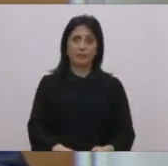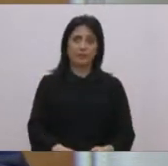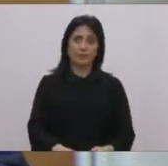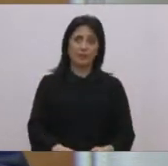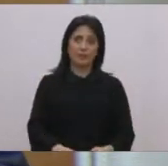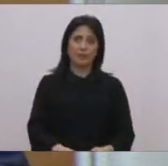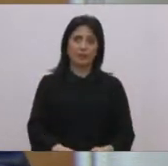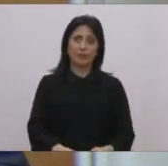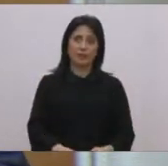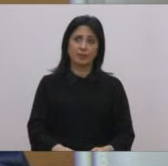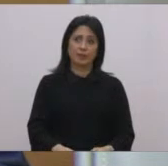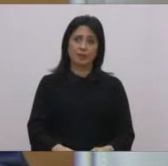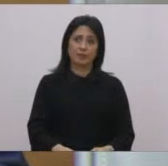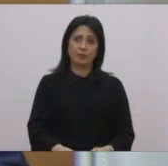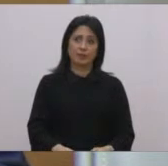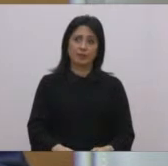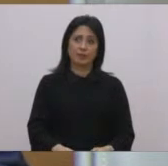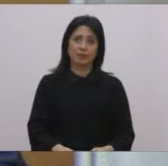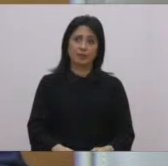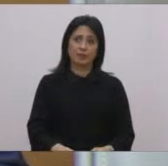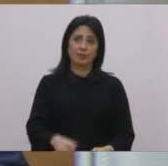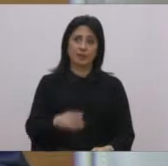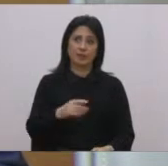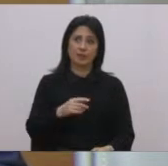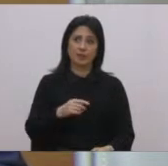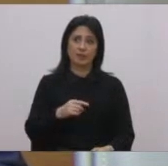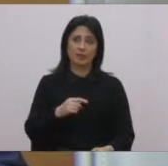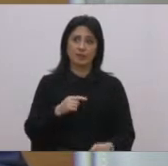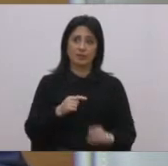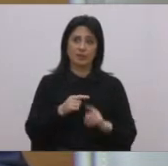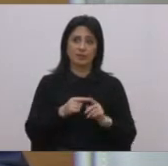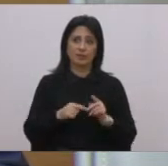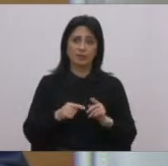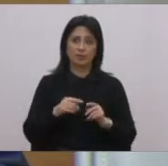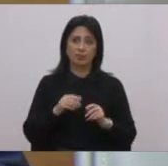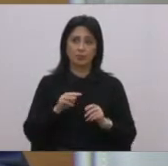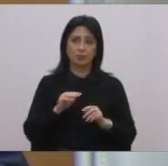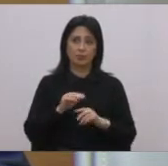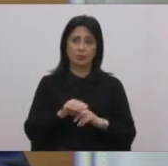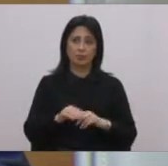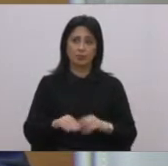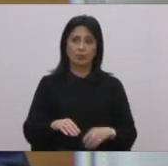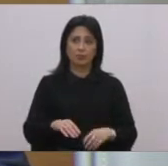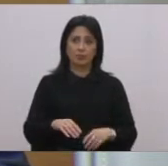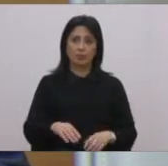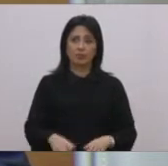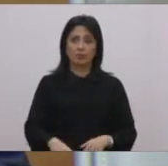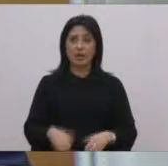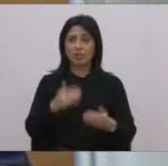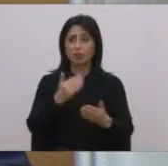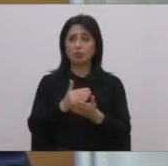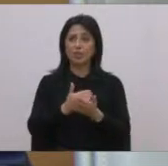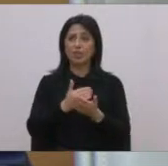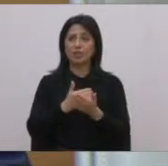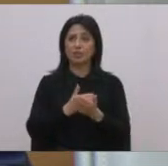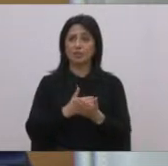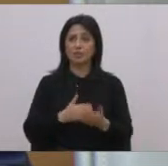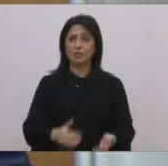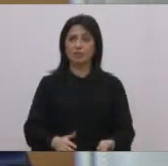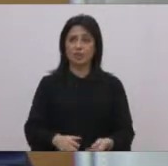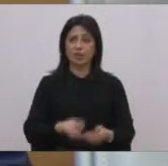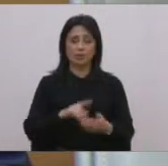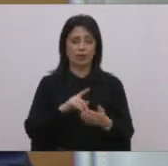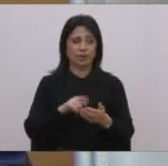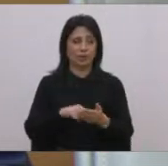და მეორე ბადაუშალა ნახევარი წუთი რომ დამიმატოთ ვერ მოვასებ ეხლა ეს საუკუნის